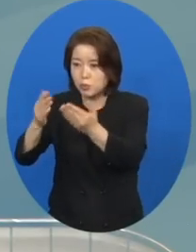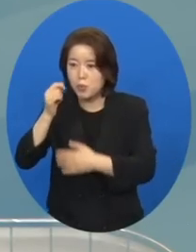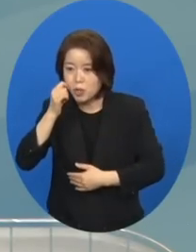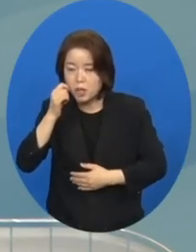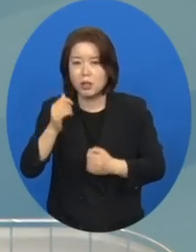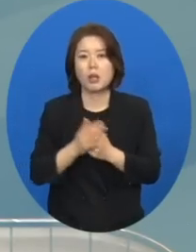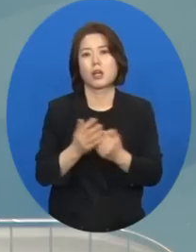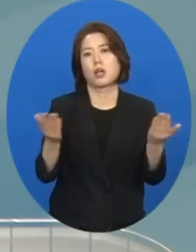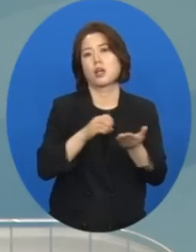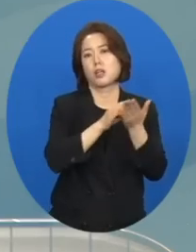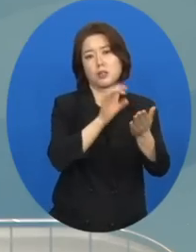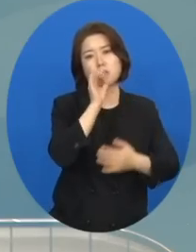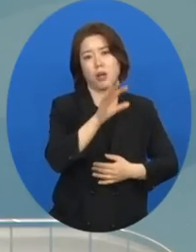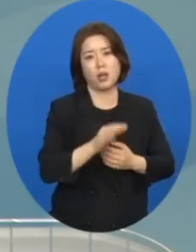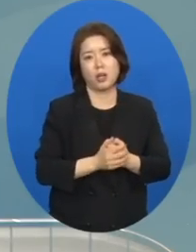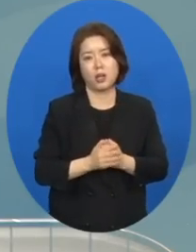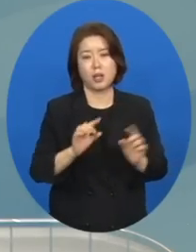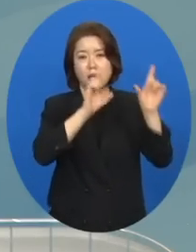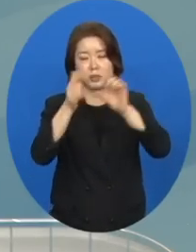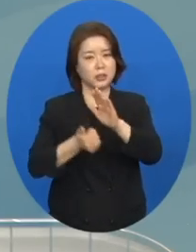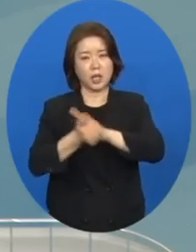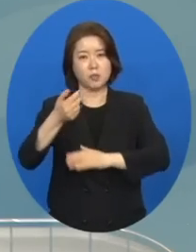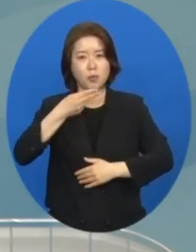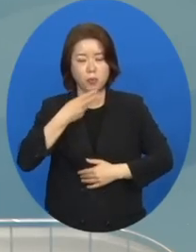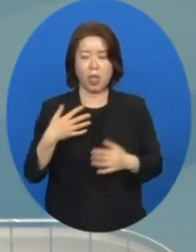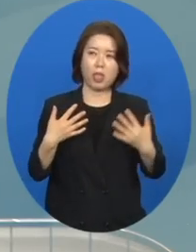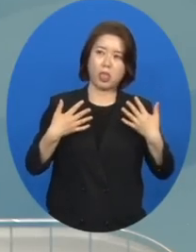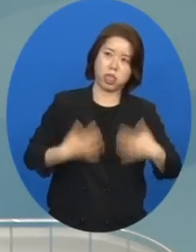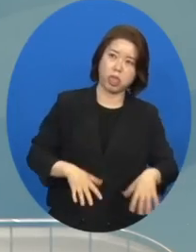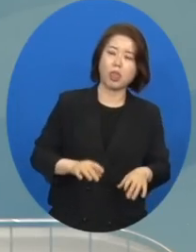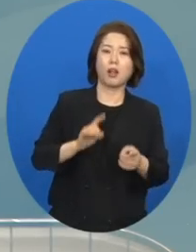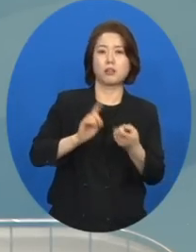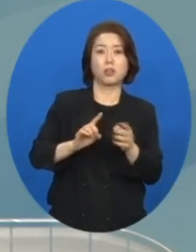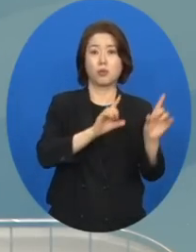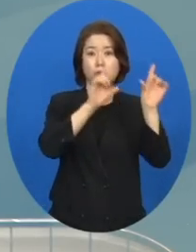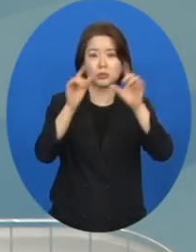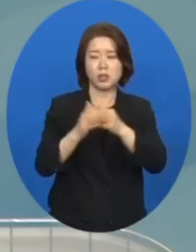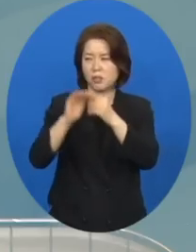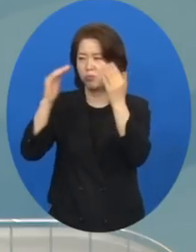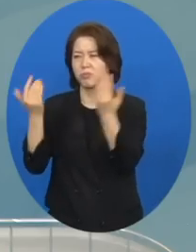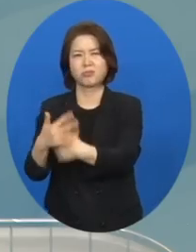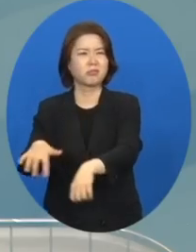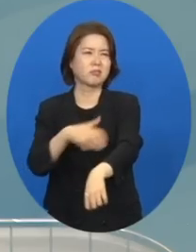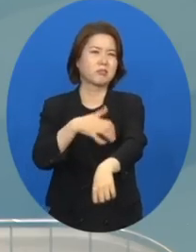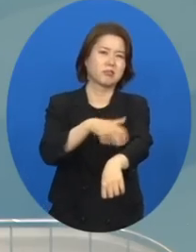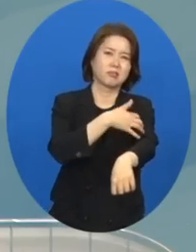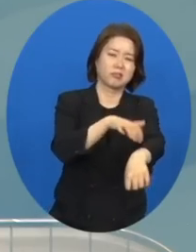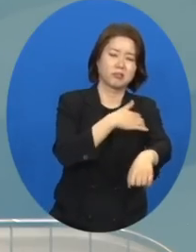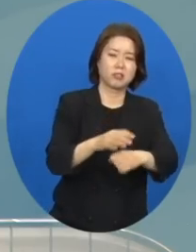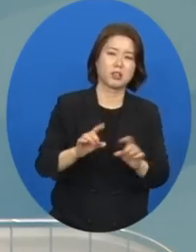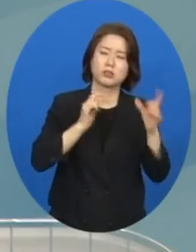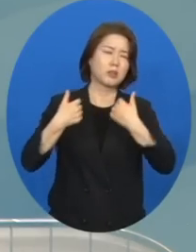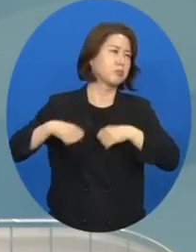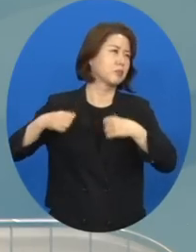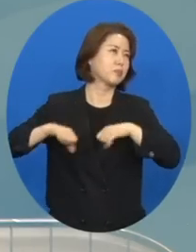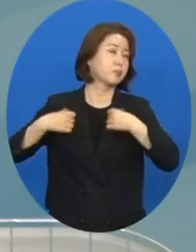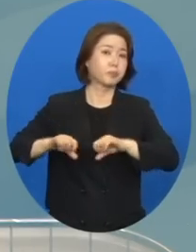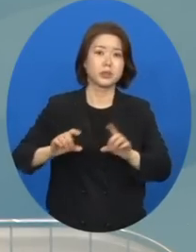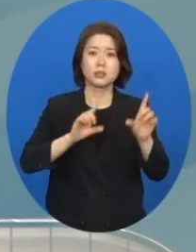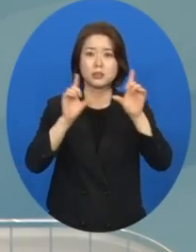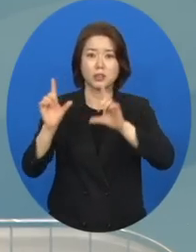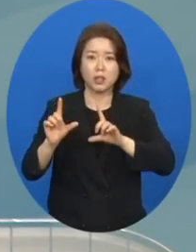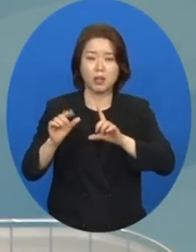없었습니다 삶의 희망도 없이 무기력한 상태로 지내다 보니 모든 것이 귀찮아져서 삶을 포기 하며 살았습니다